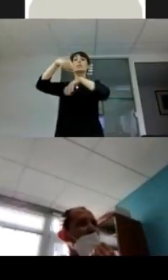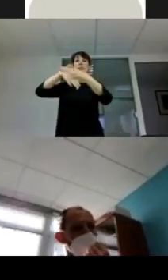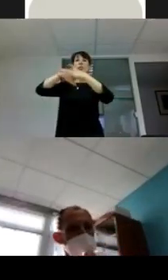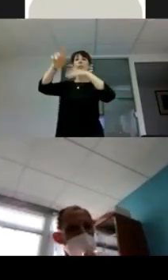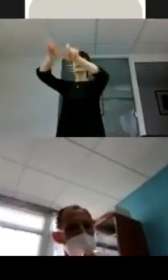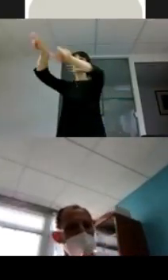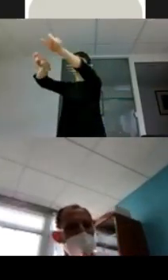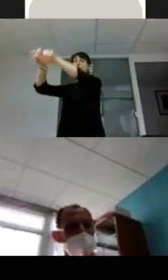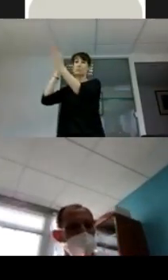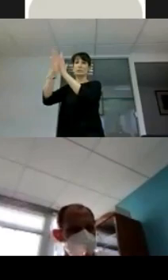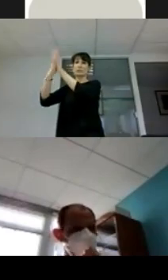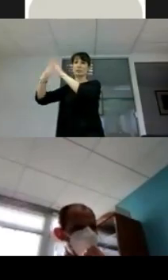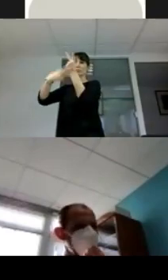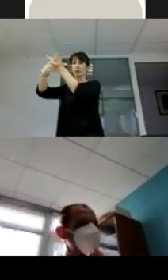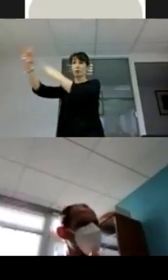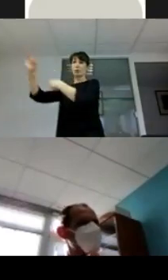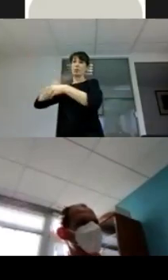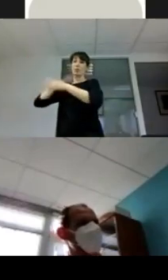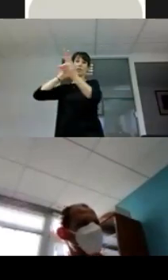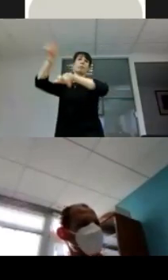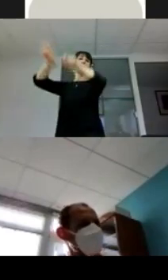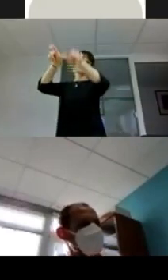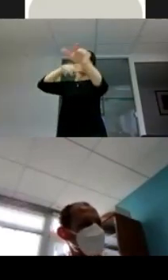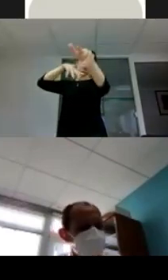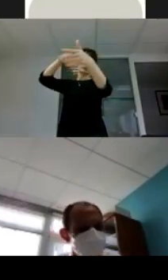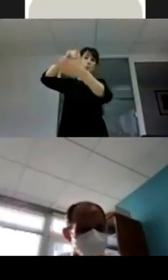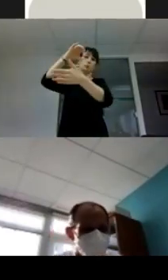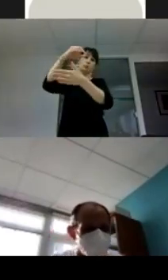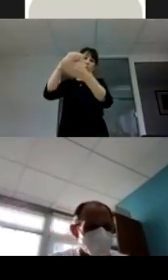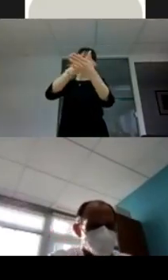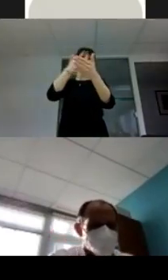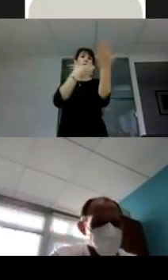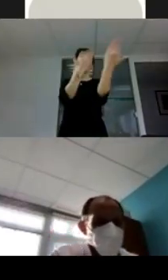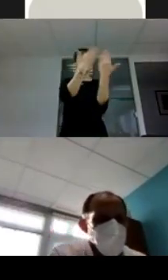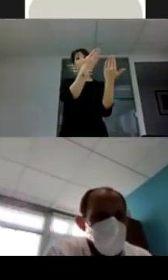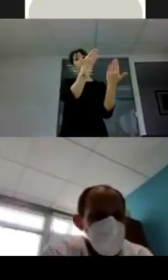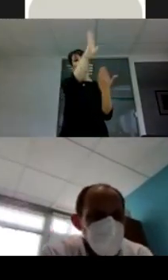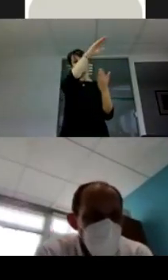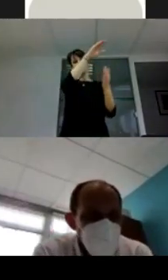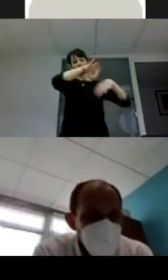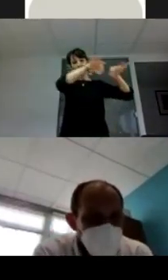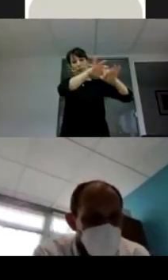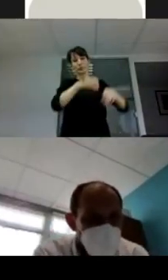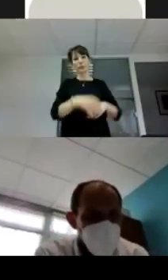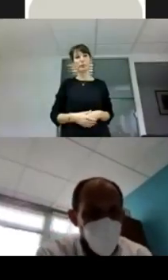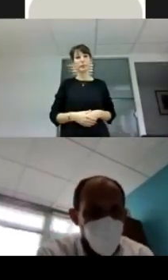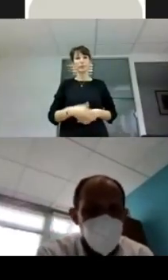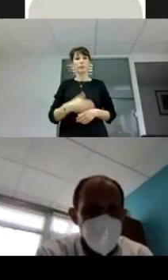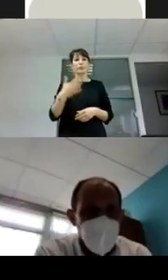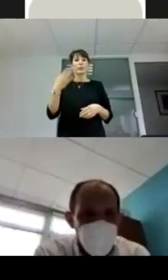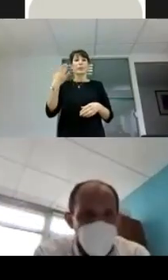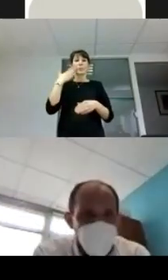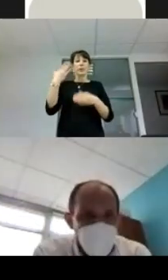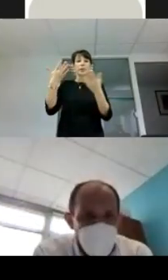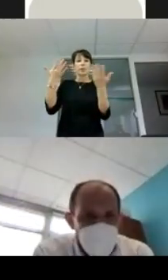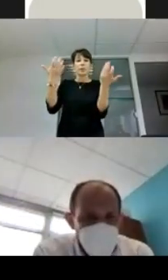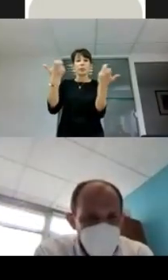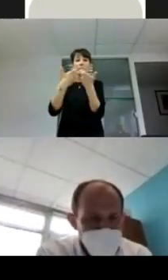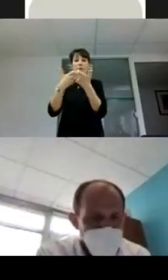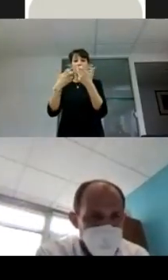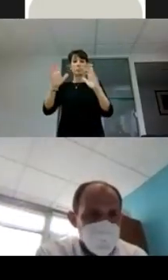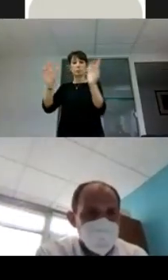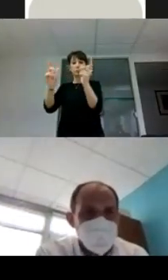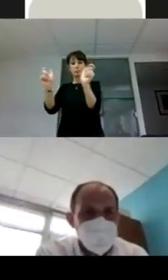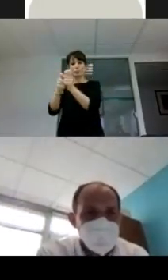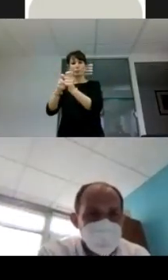envoyé au domicile des patients, la participation est en général bien meilleure. La coloscopie sera faite si le test est positif